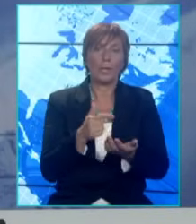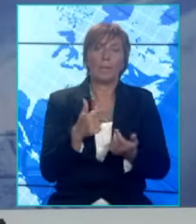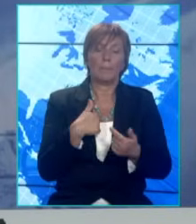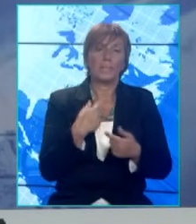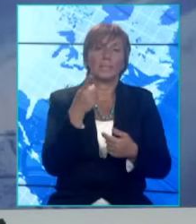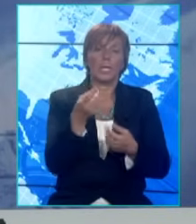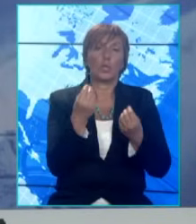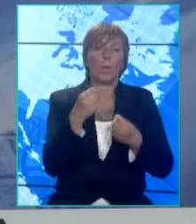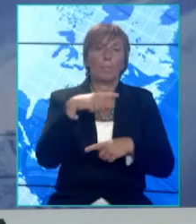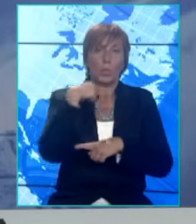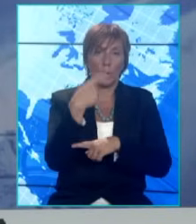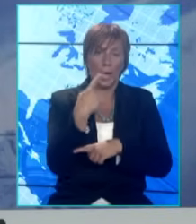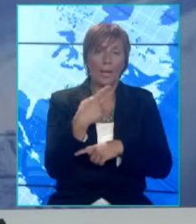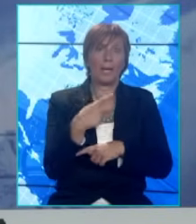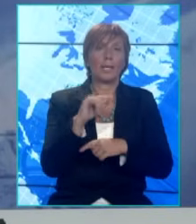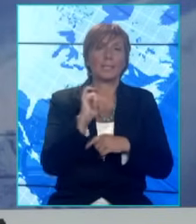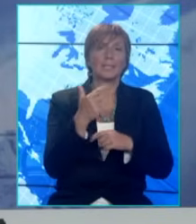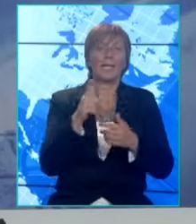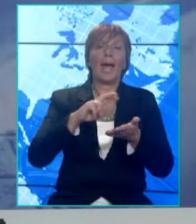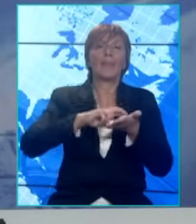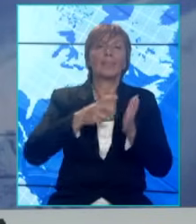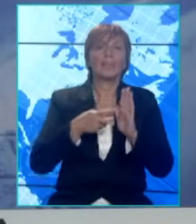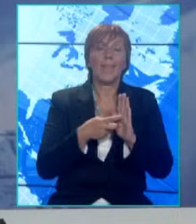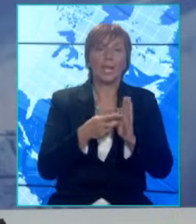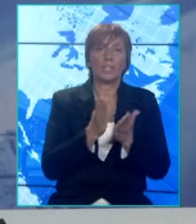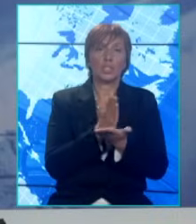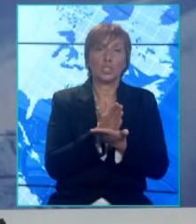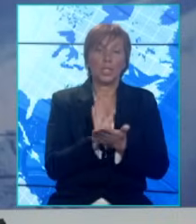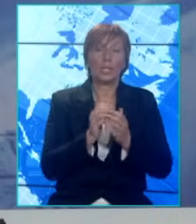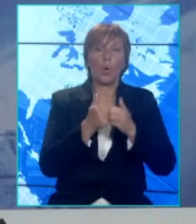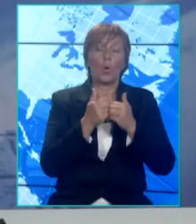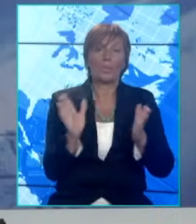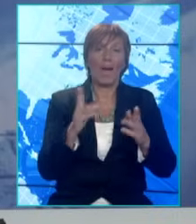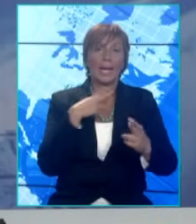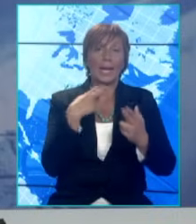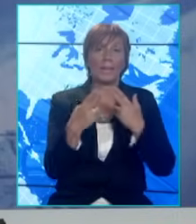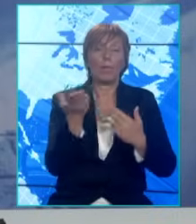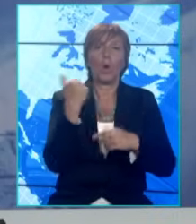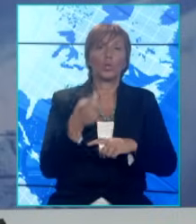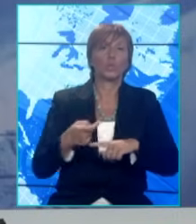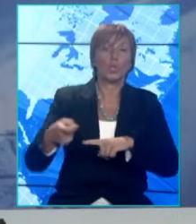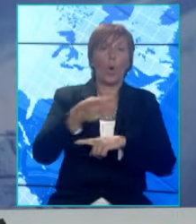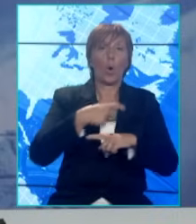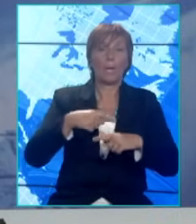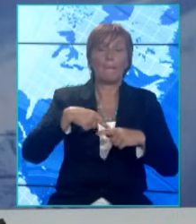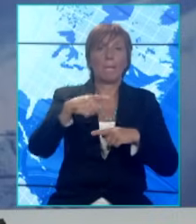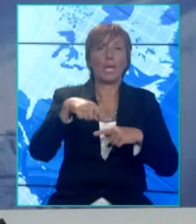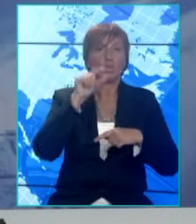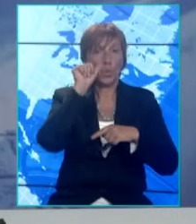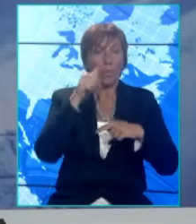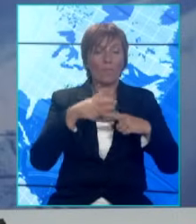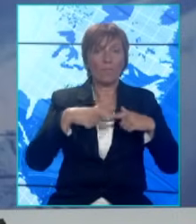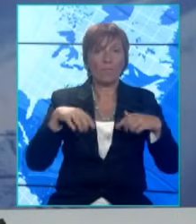Jako ste dobro rekli, dakle, za onaj tehnički dio otvaranja pregovora, odnosno organizaciju prve međuvladine